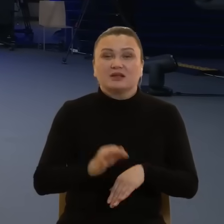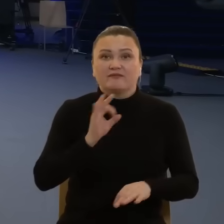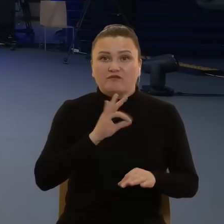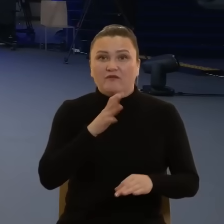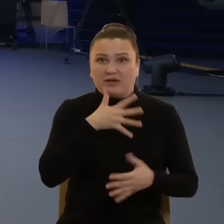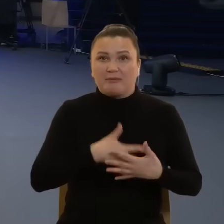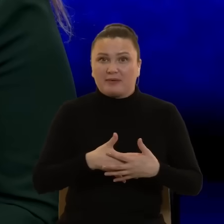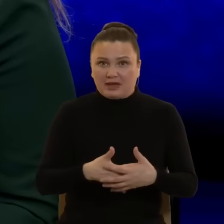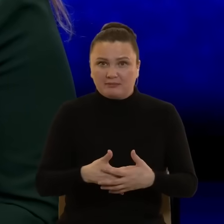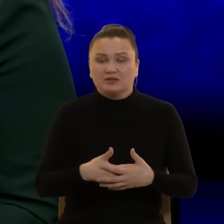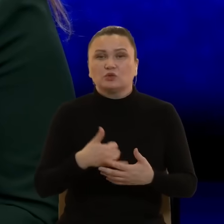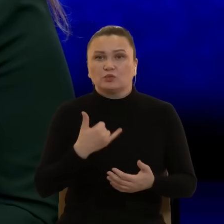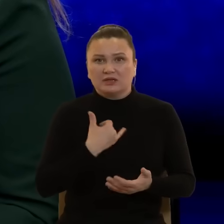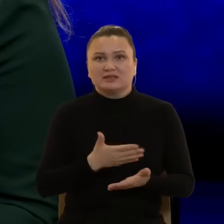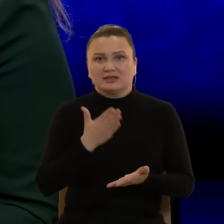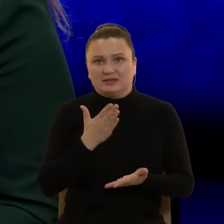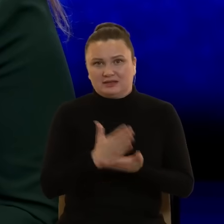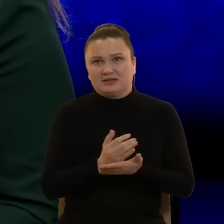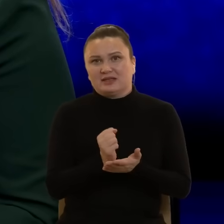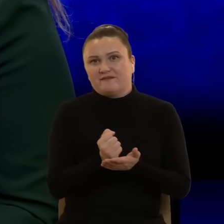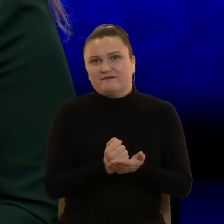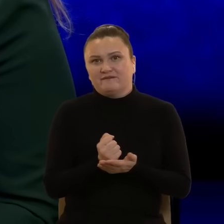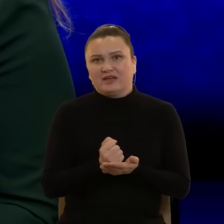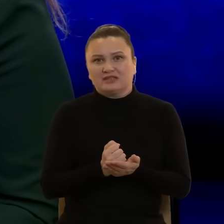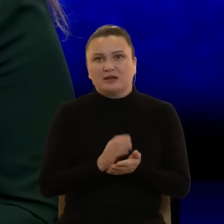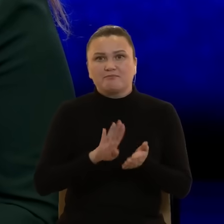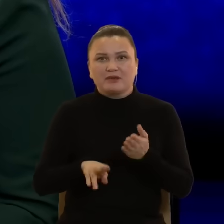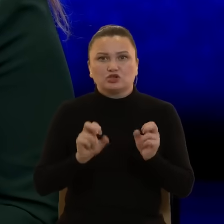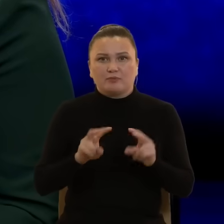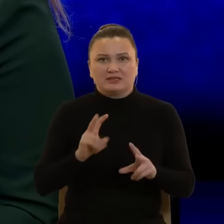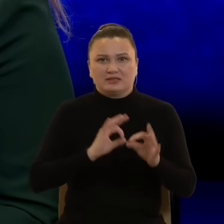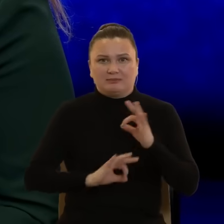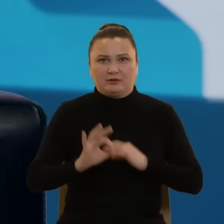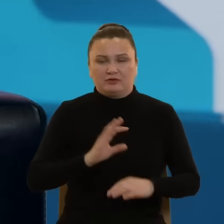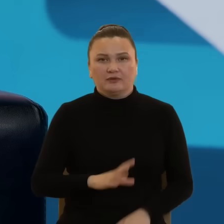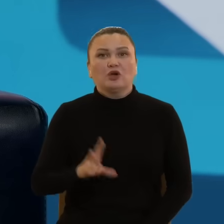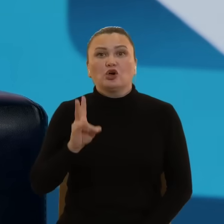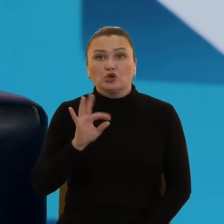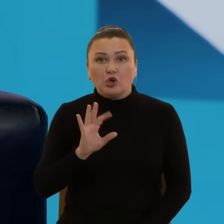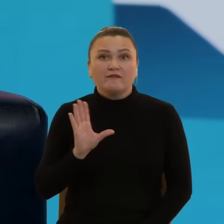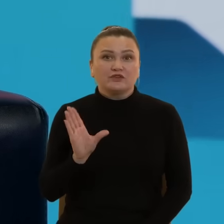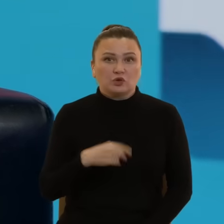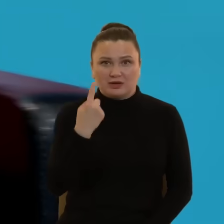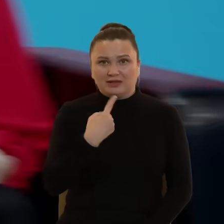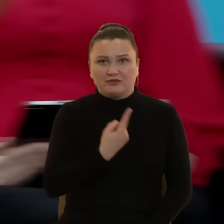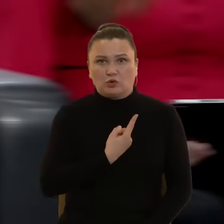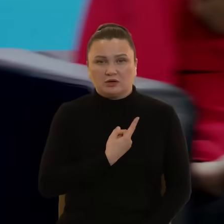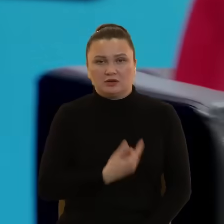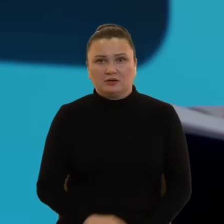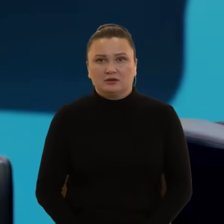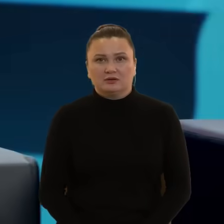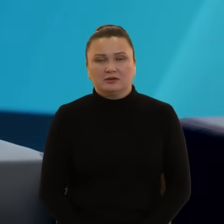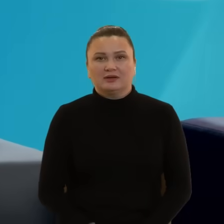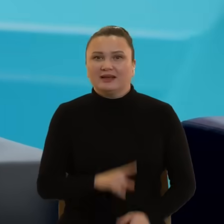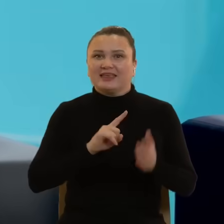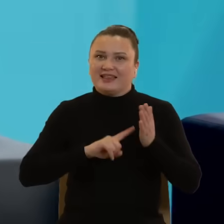время беременности, у нас есть в арсенале безопасные препараты. Ну, все индивидуально. Антибиотикорезистентность, я